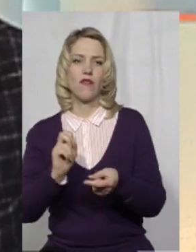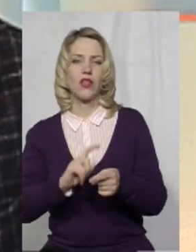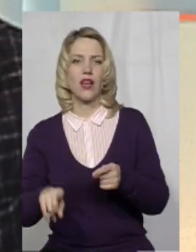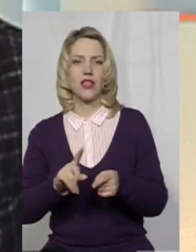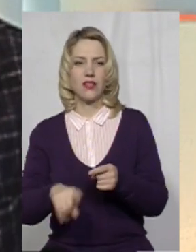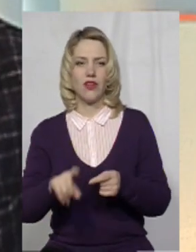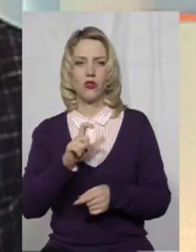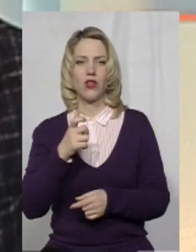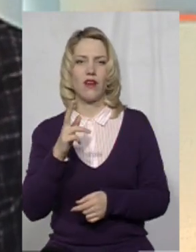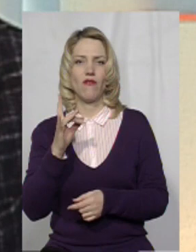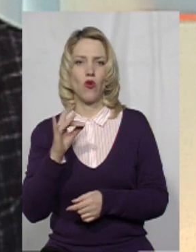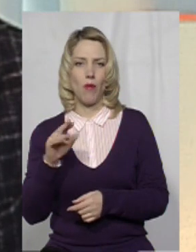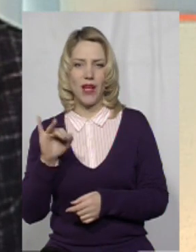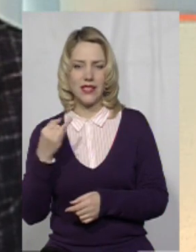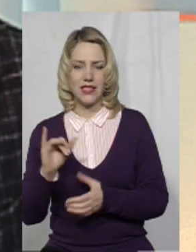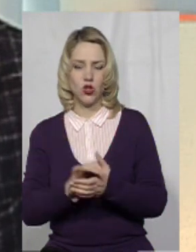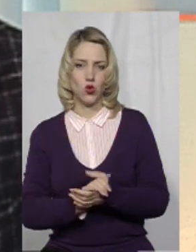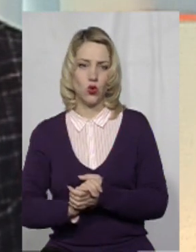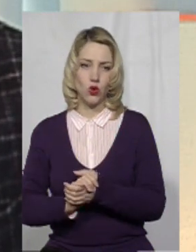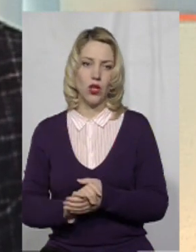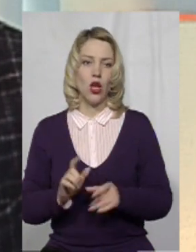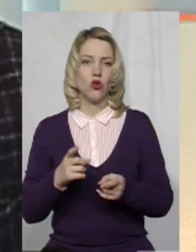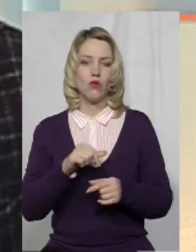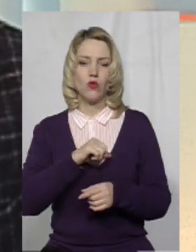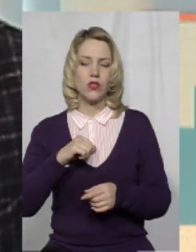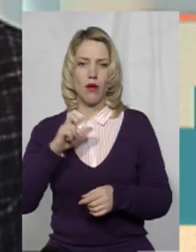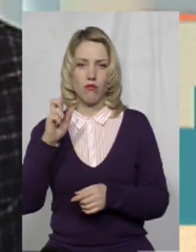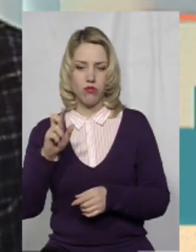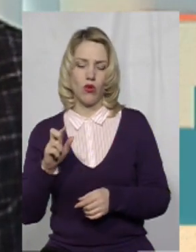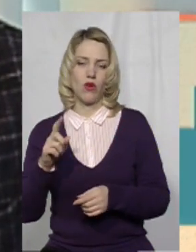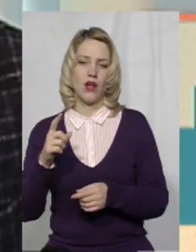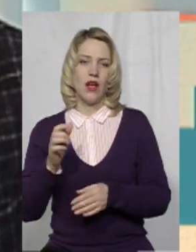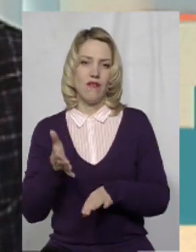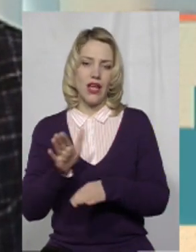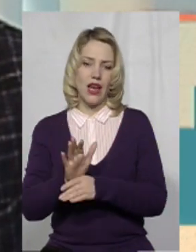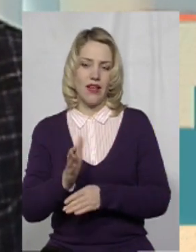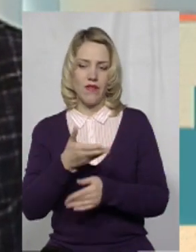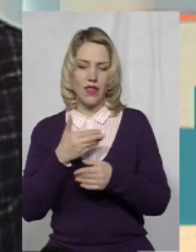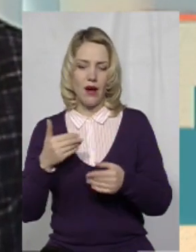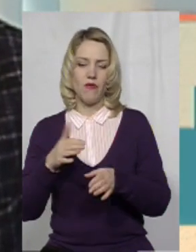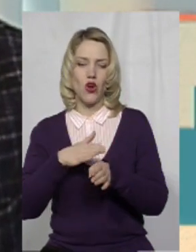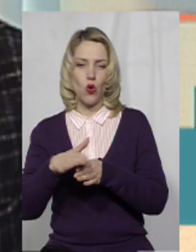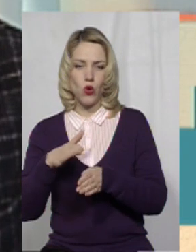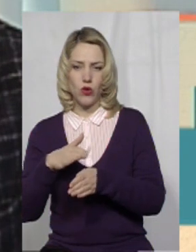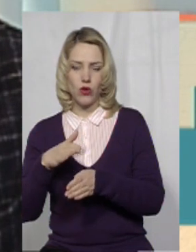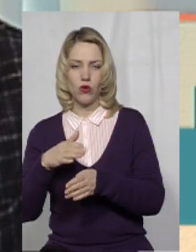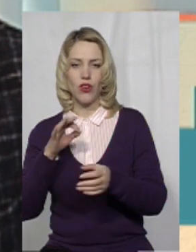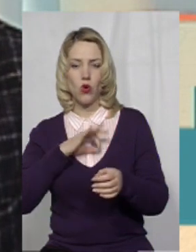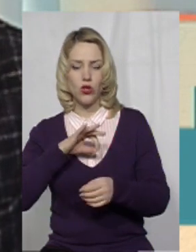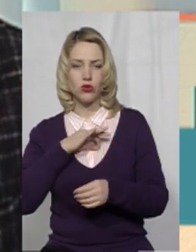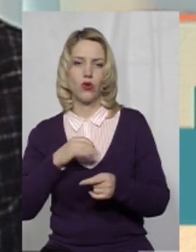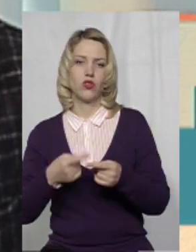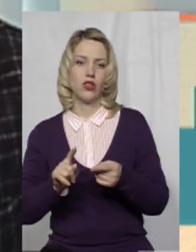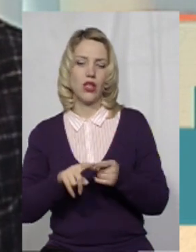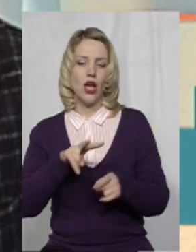країн Європейського Союзу. Тому сам Бог велів сьогодні нам, використовуючи логістичні такі принади нашої